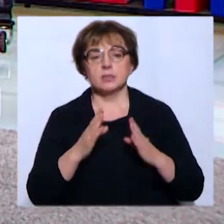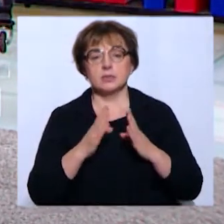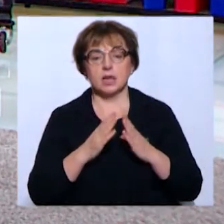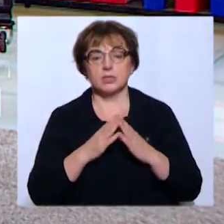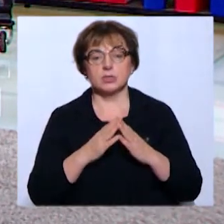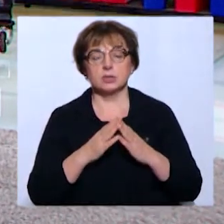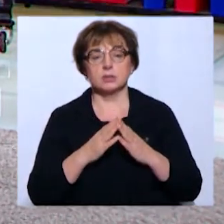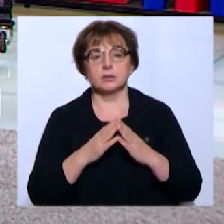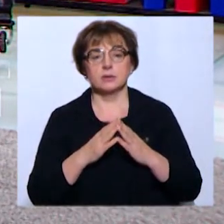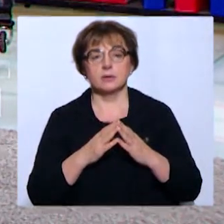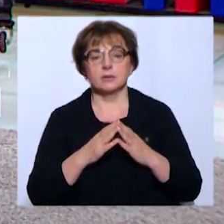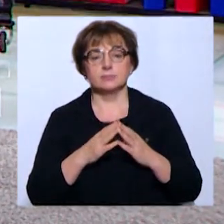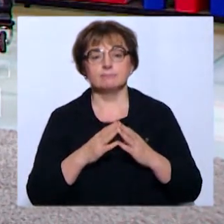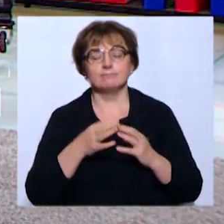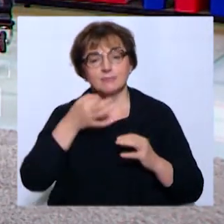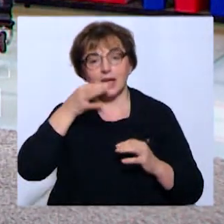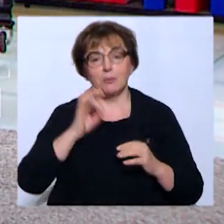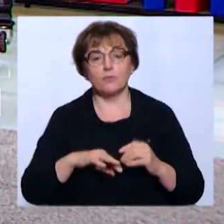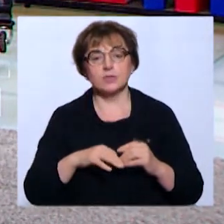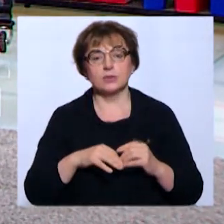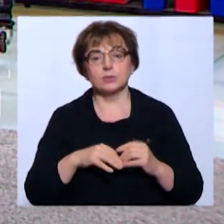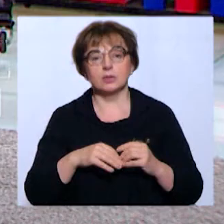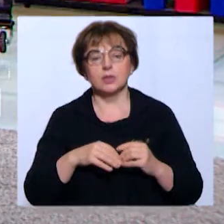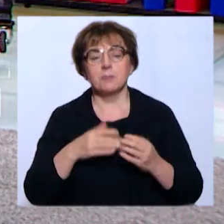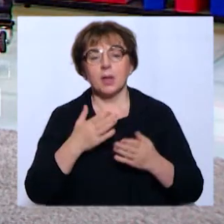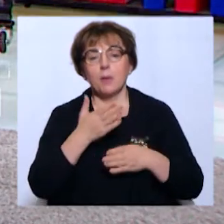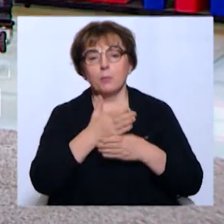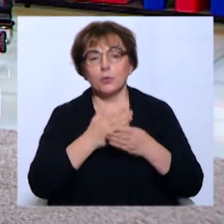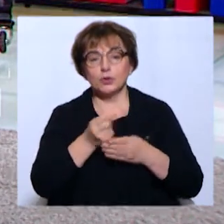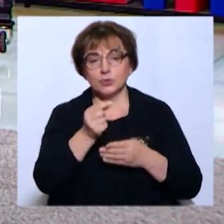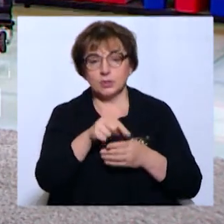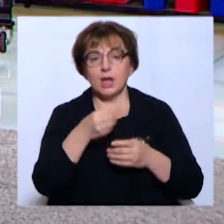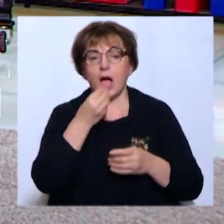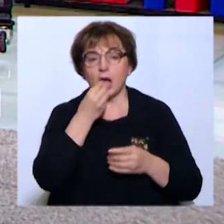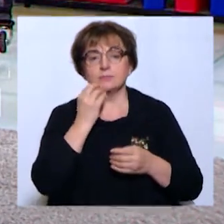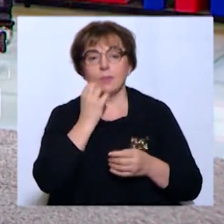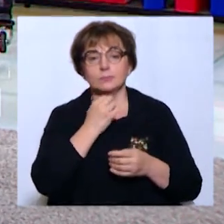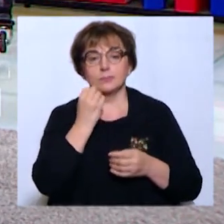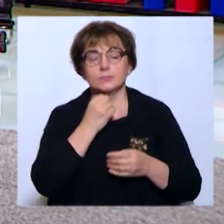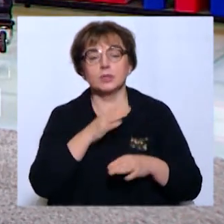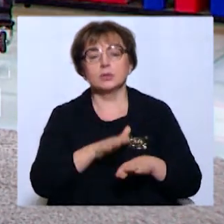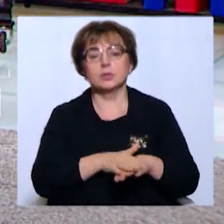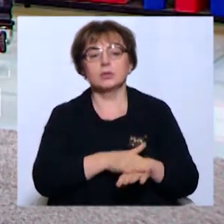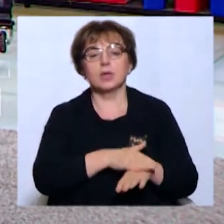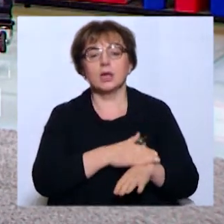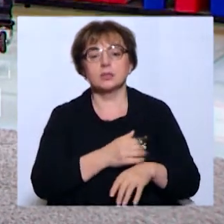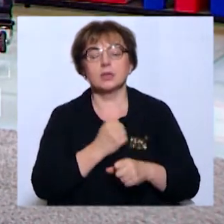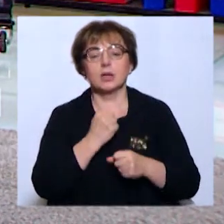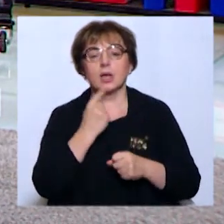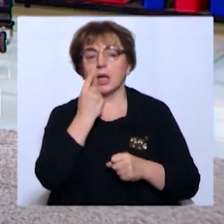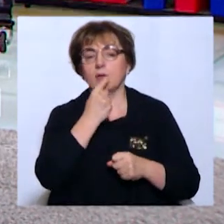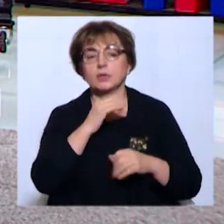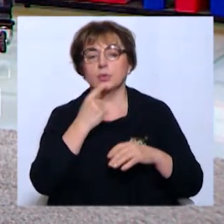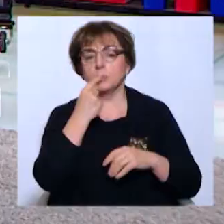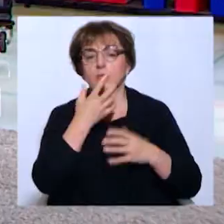სახშიც გამოვცადოთ, ავიღოთ პურის პატარა ნაჭერი, დავღეჭოთ და დიდხანს გავაჩეროთ